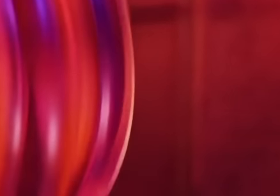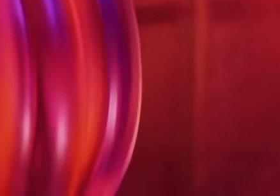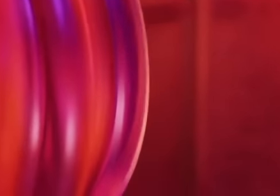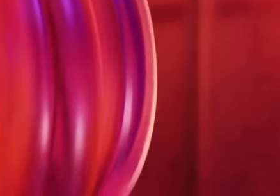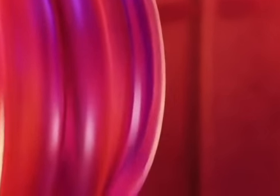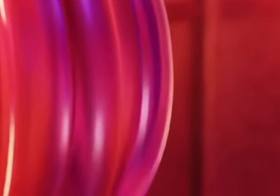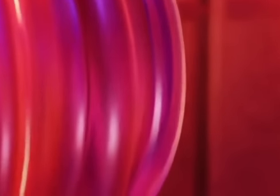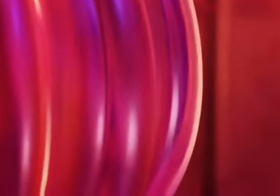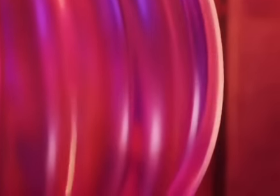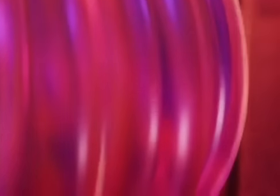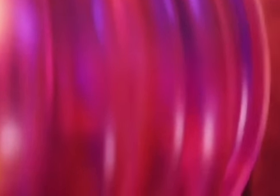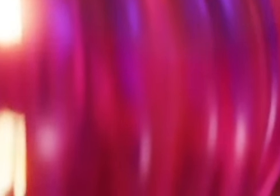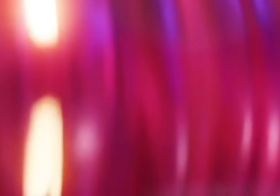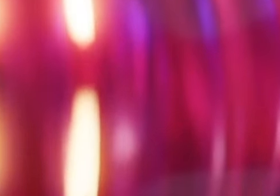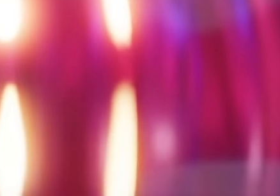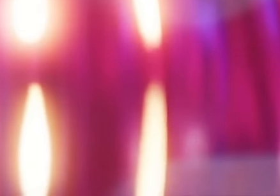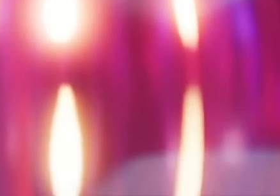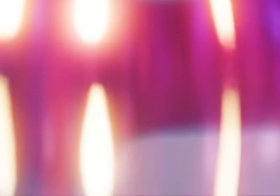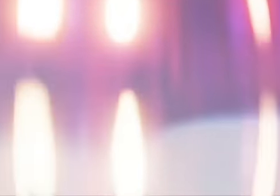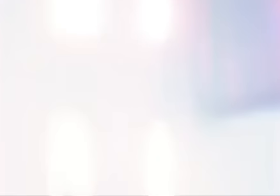waj'alhu Lana